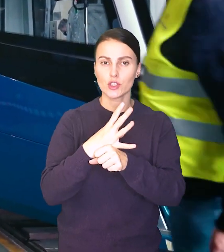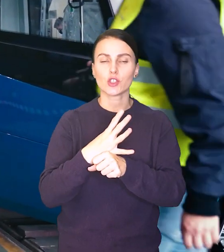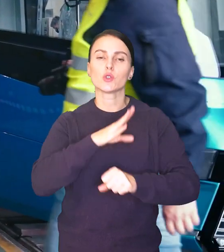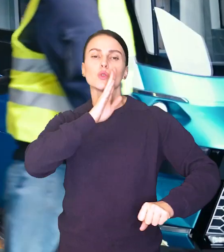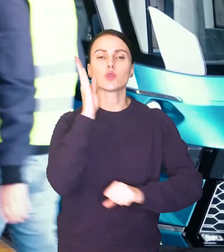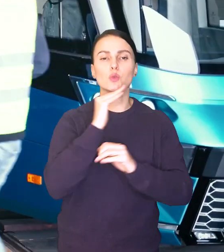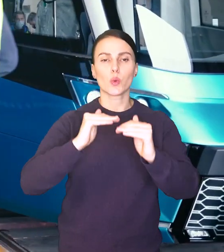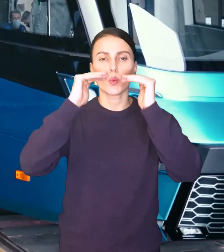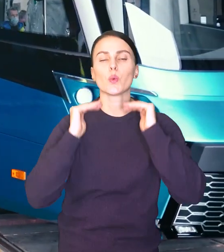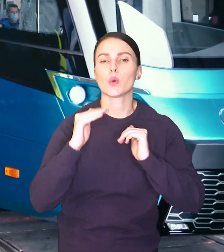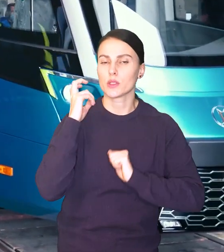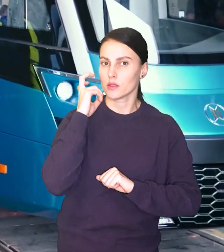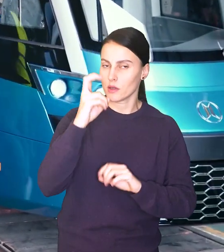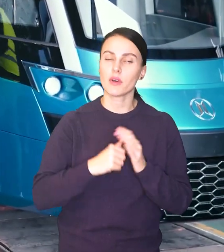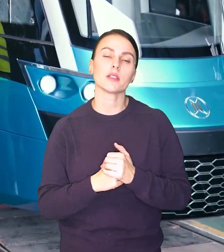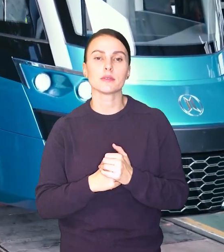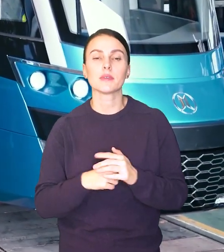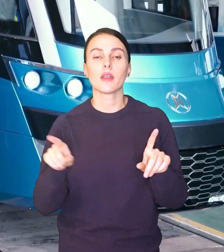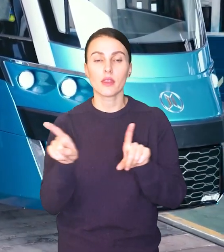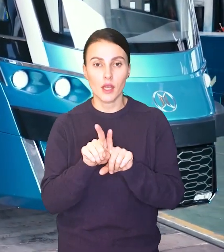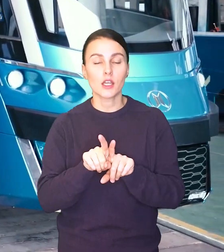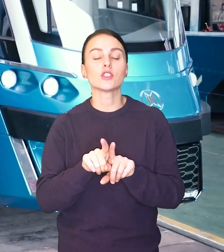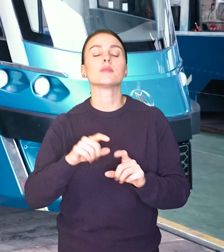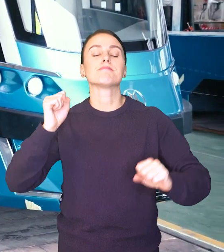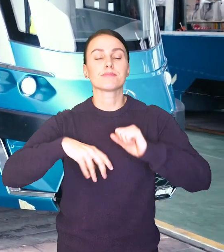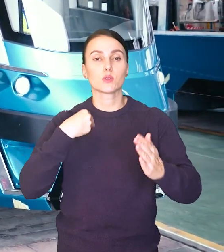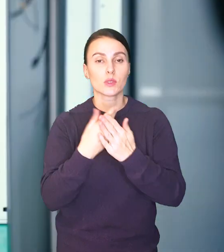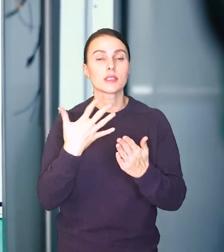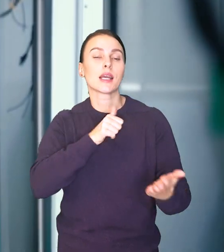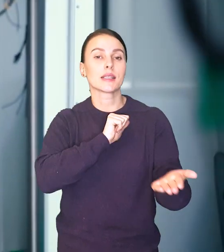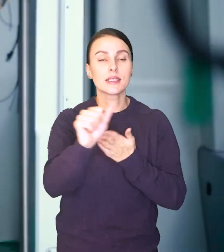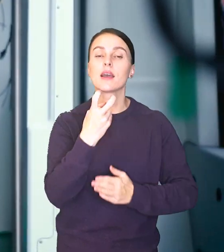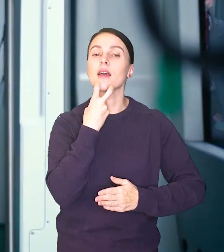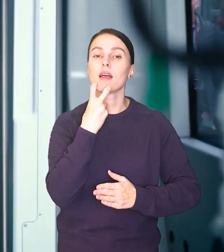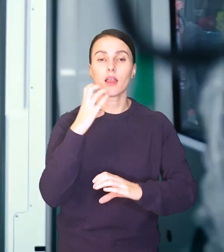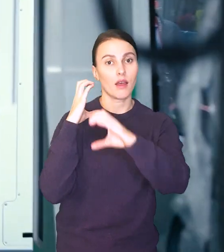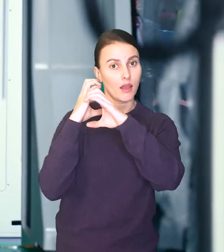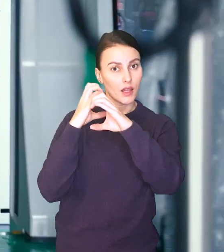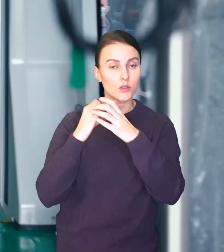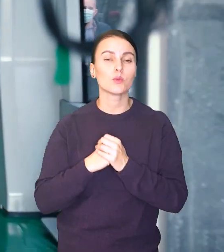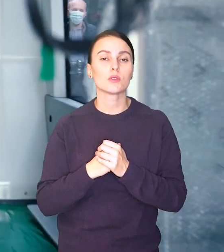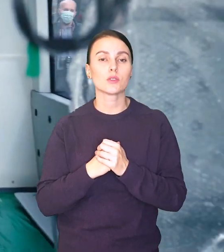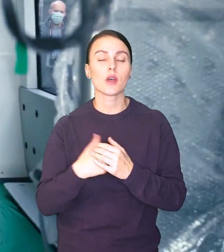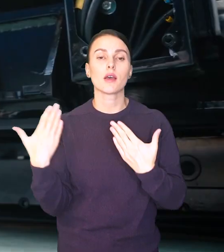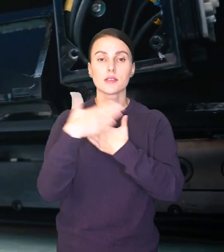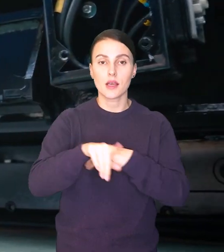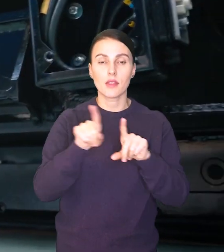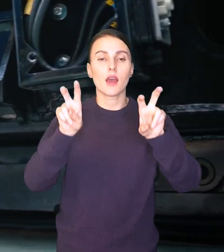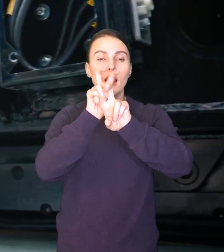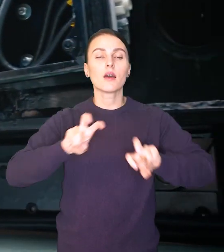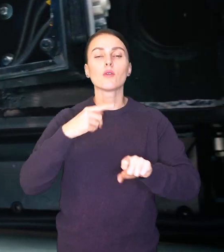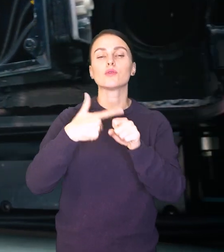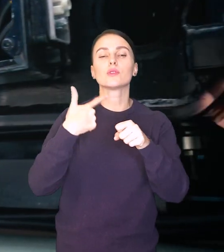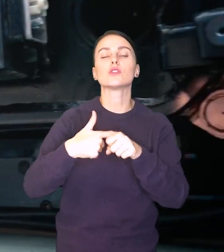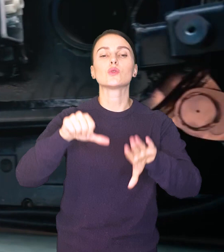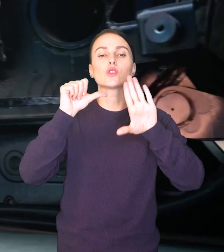40 nowych niskopodłogowych tramwajów. Trwa również przetarg na zakup 11 elektrycznych autobusów. Zakończył się też